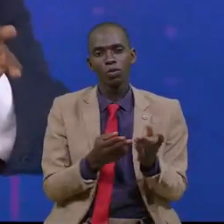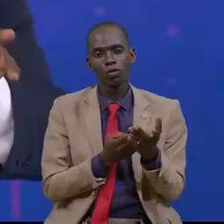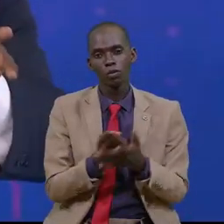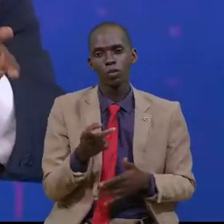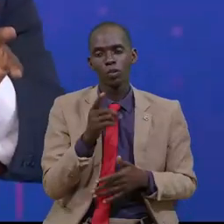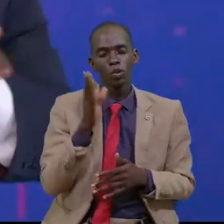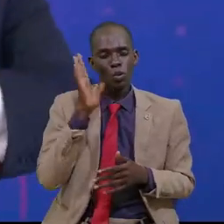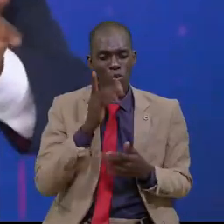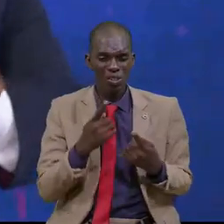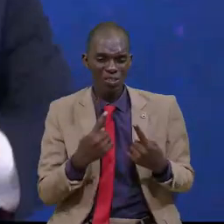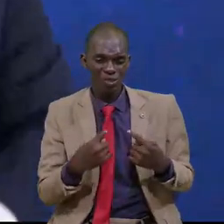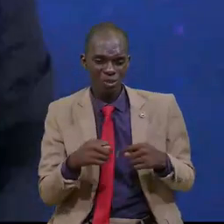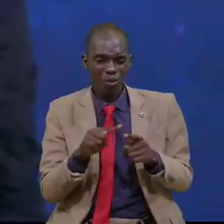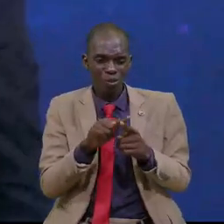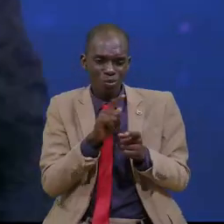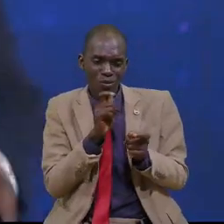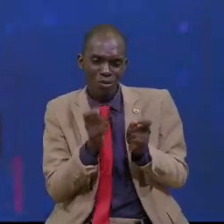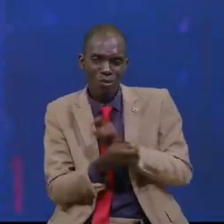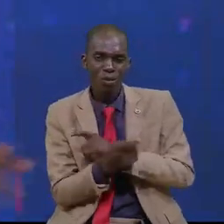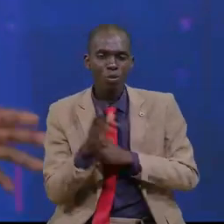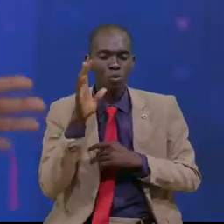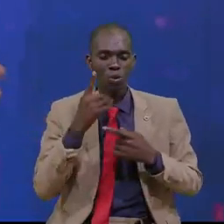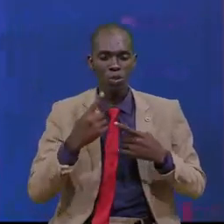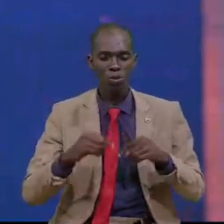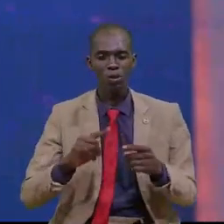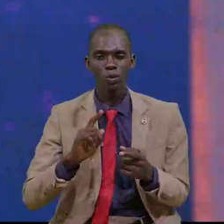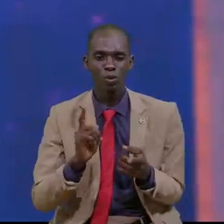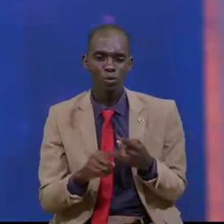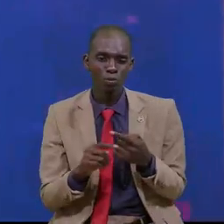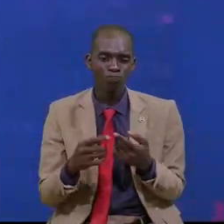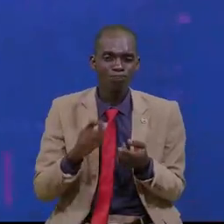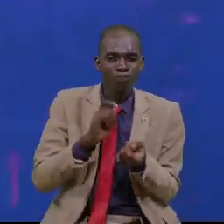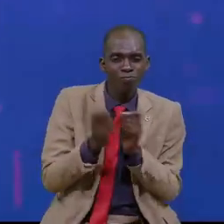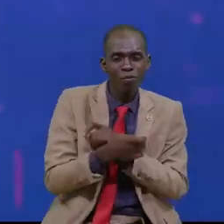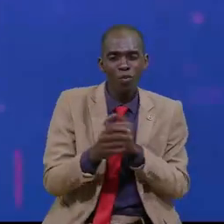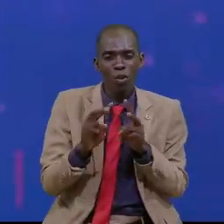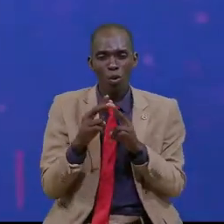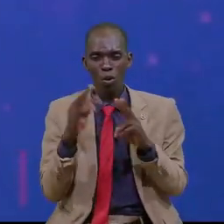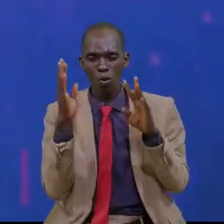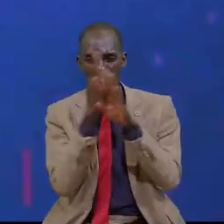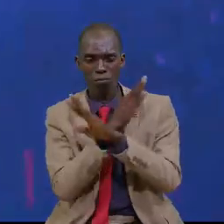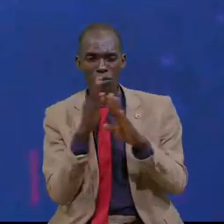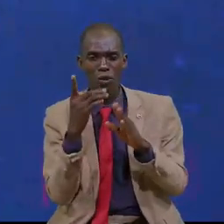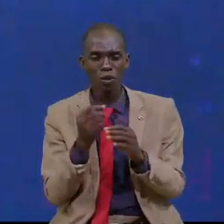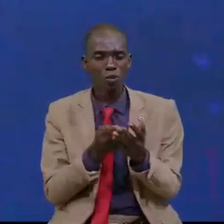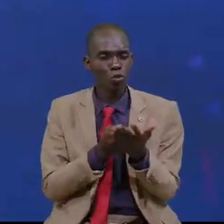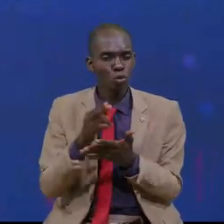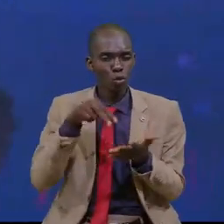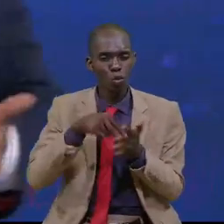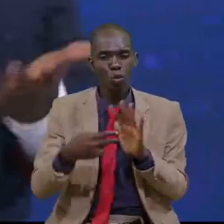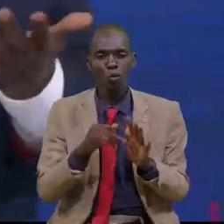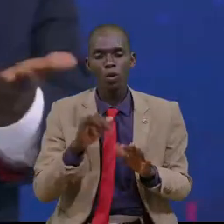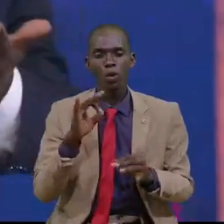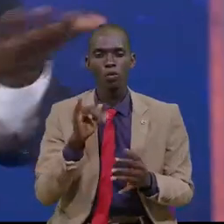Tu vas essayer de manipuler, tu vas essayer de changer, tu vas essayer de feinter le vrai